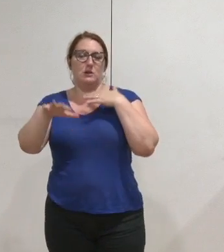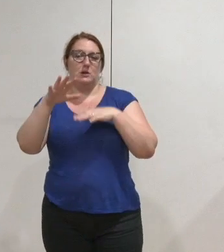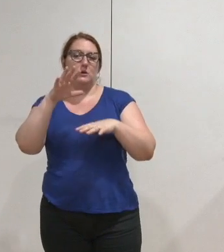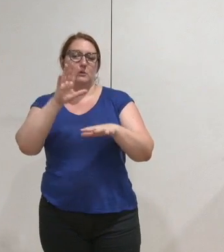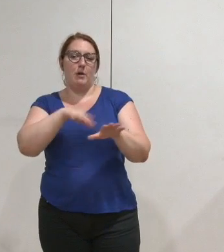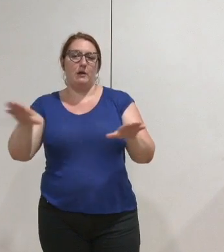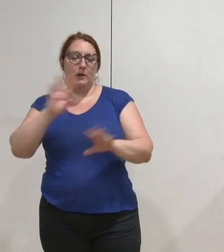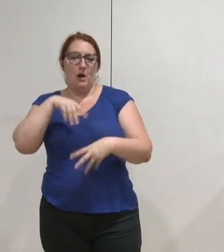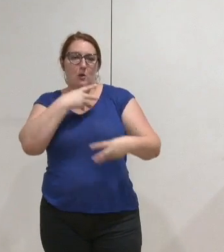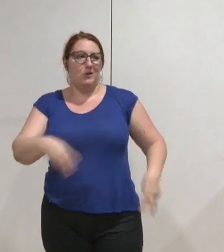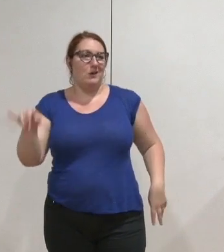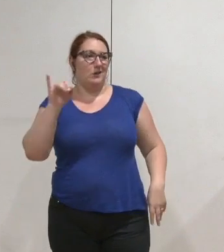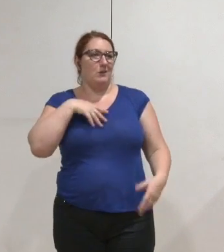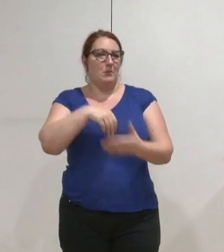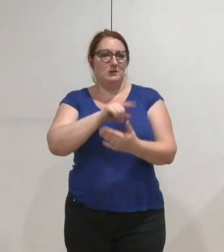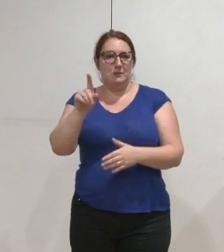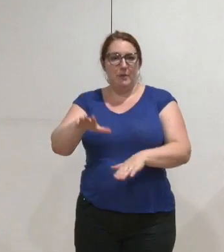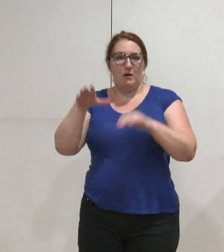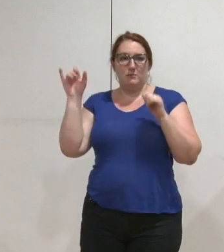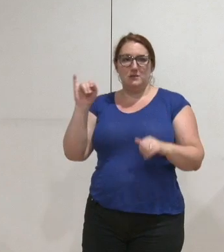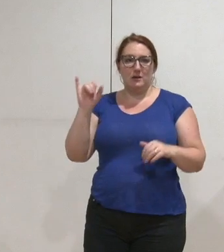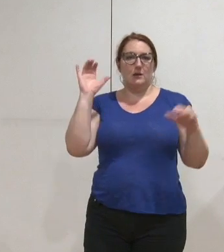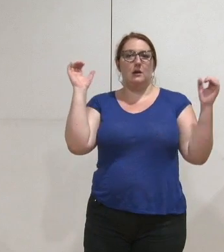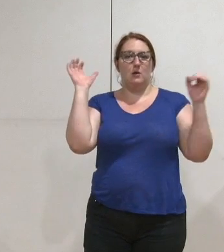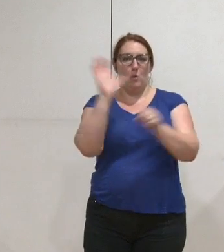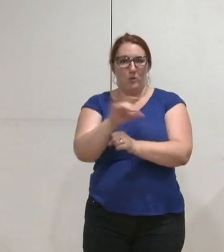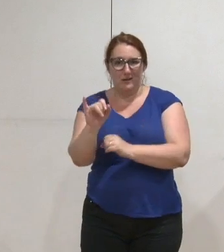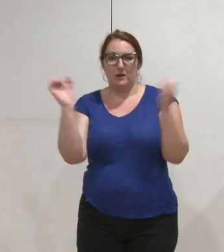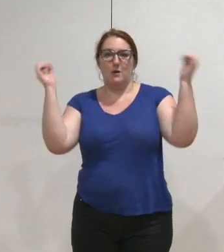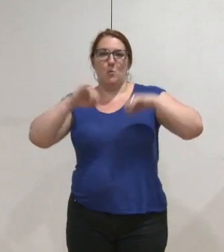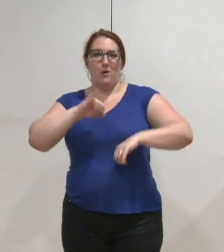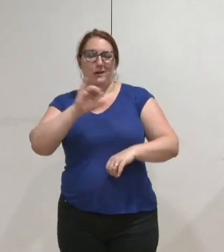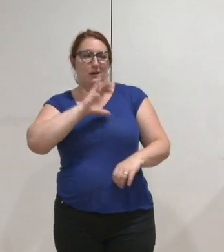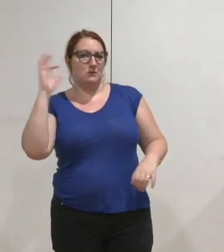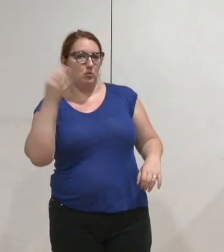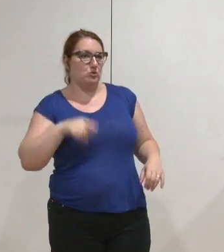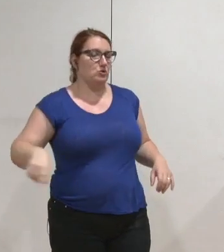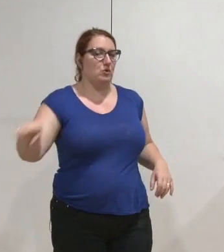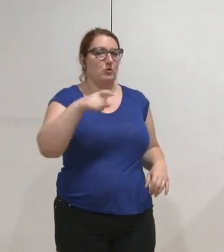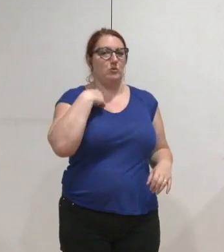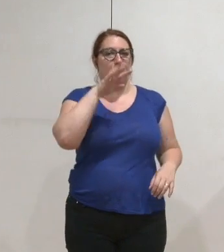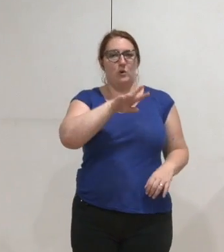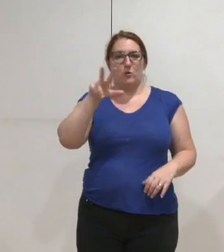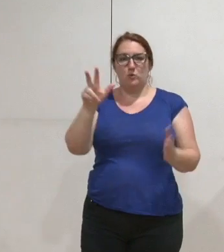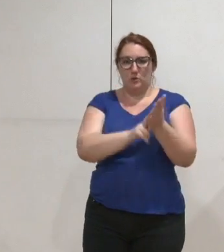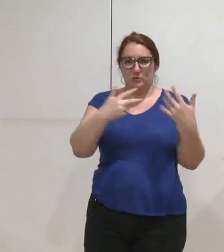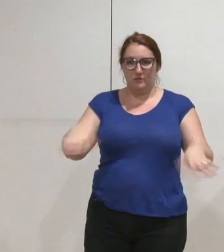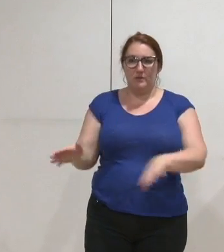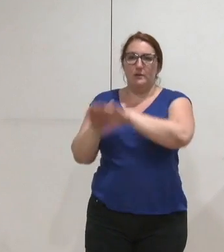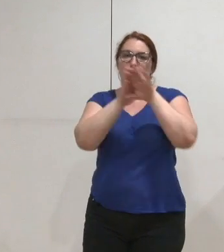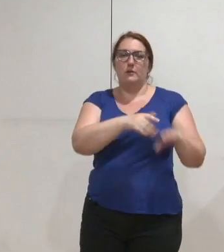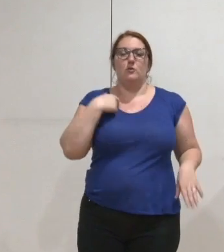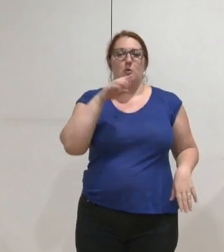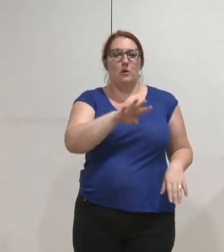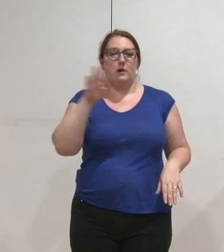vote qui s'abstient qui vote contre qui vote pour unanimité 43 adopté la